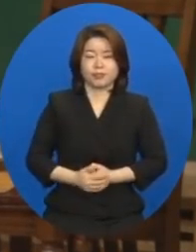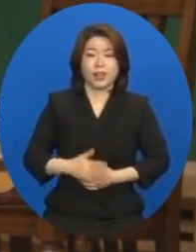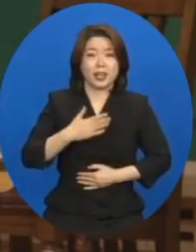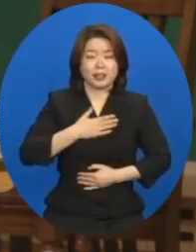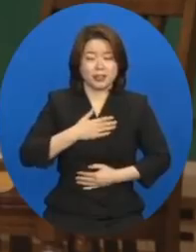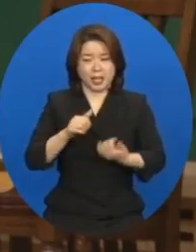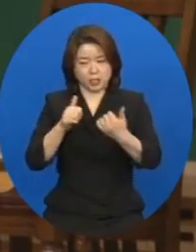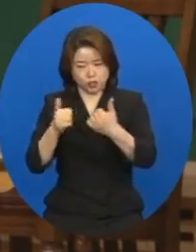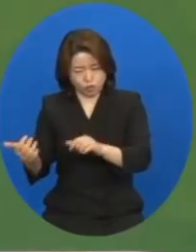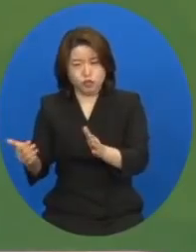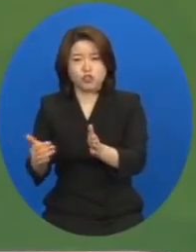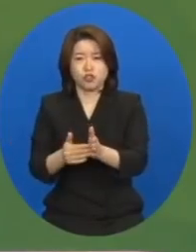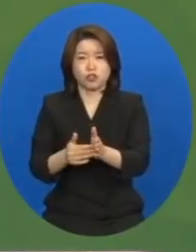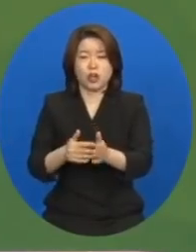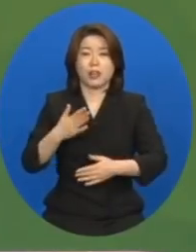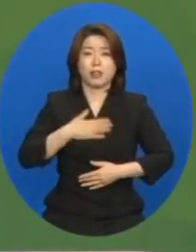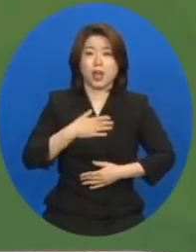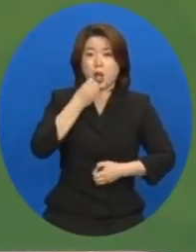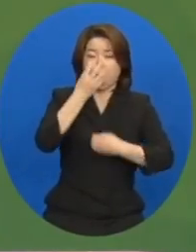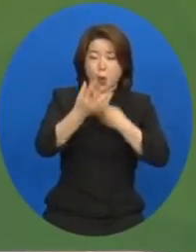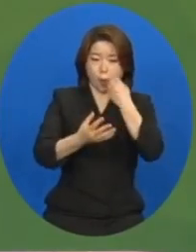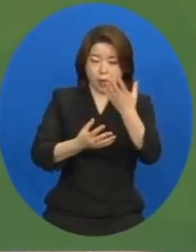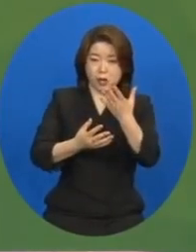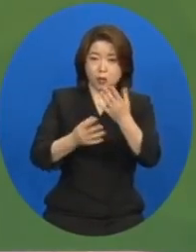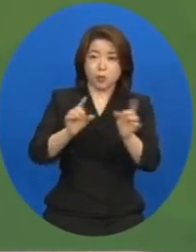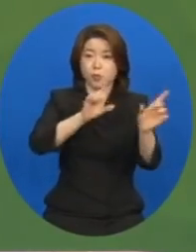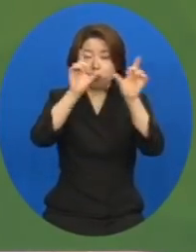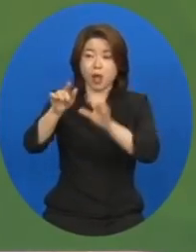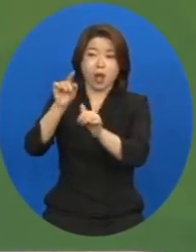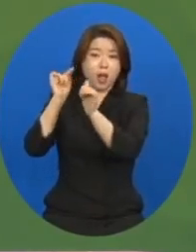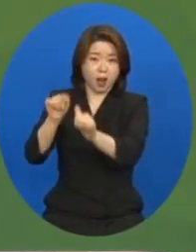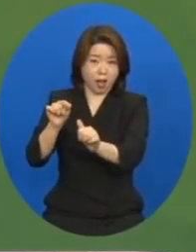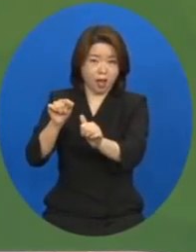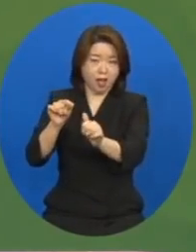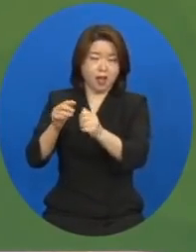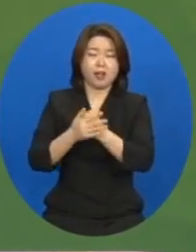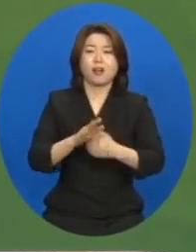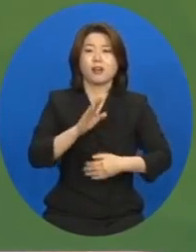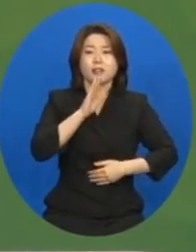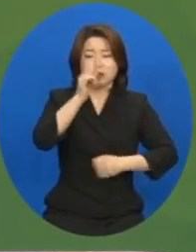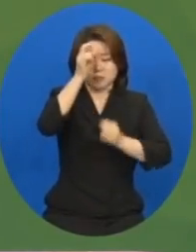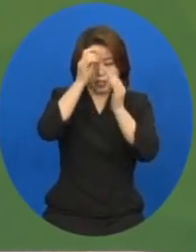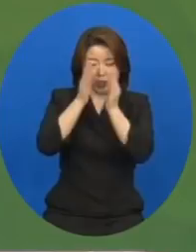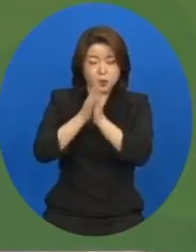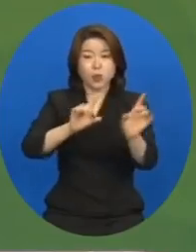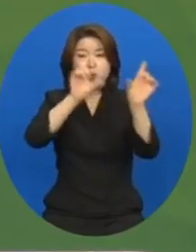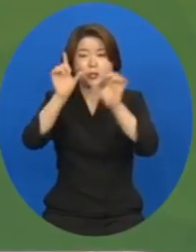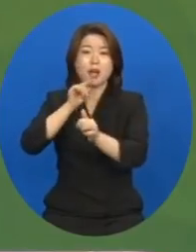나는 죽었습니다. 이렇게 고백하고 살으라. 정말 기도하고 살으라.